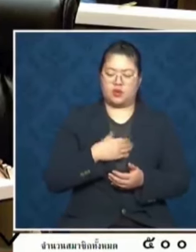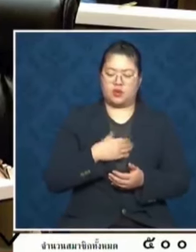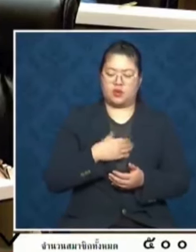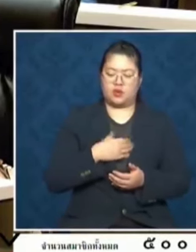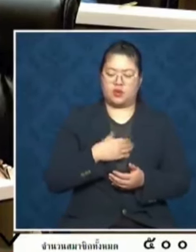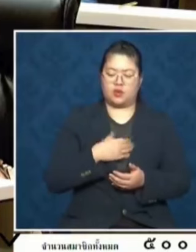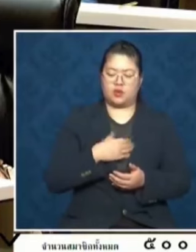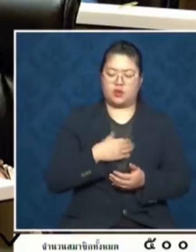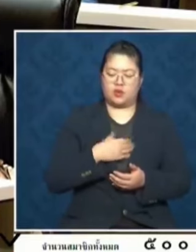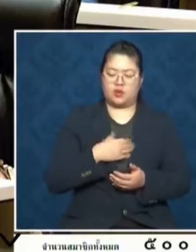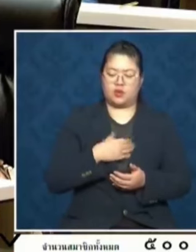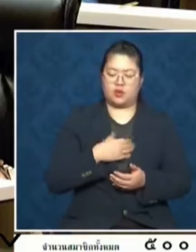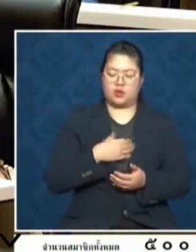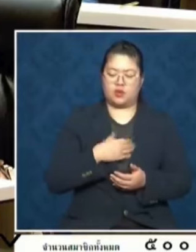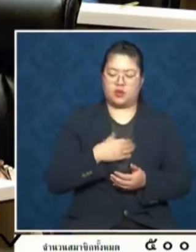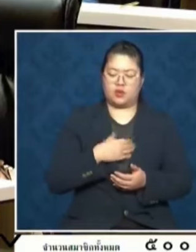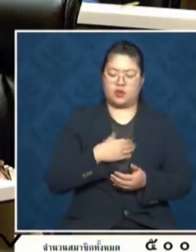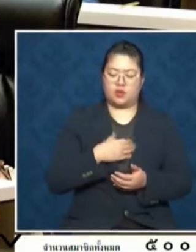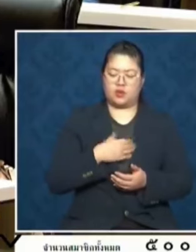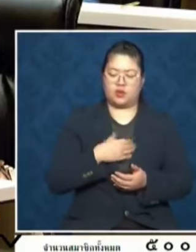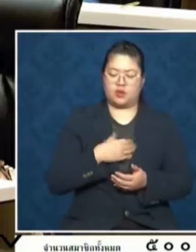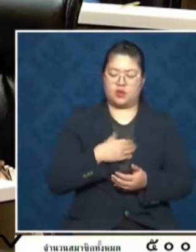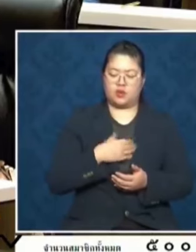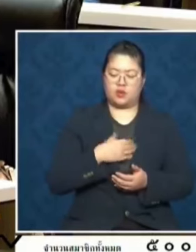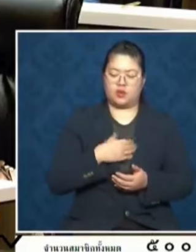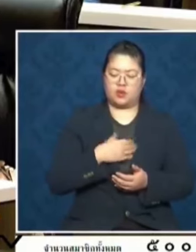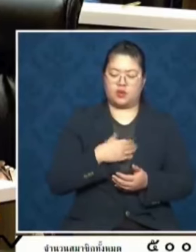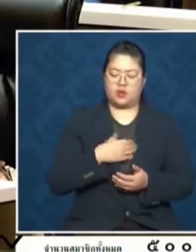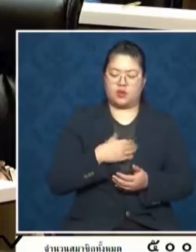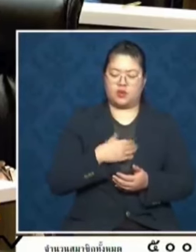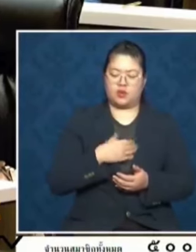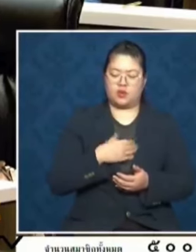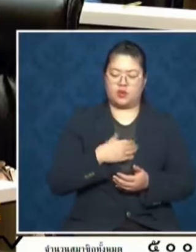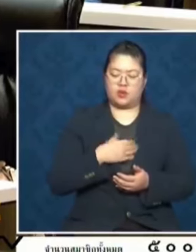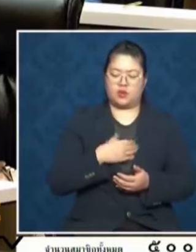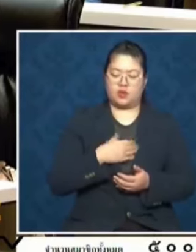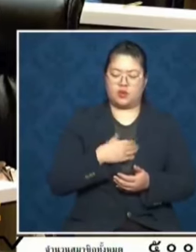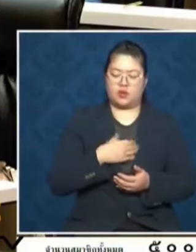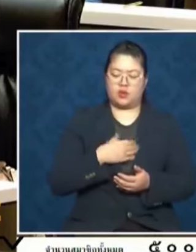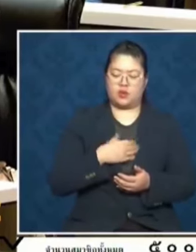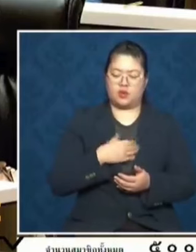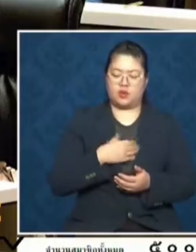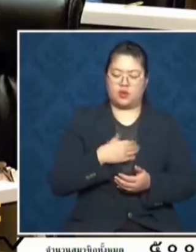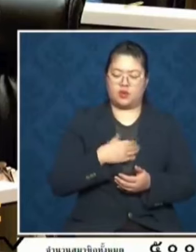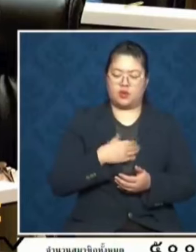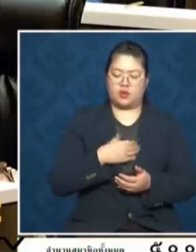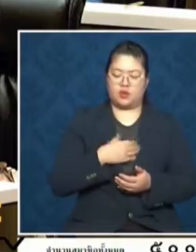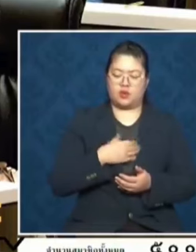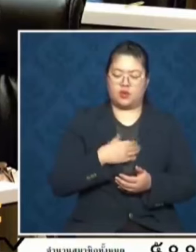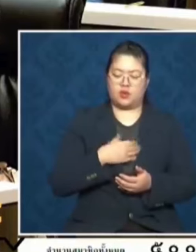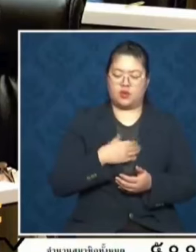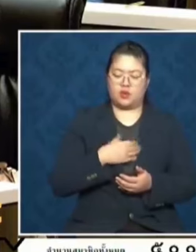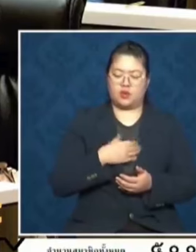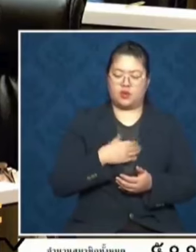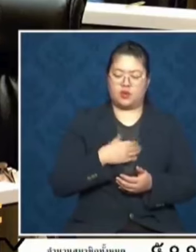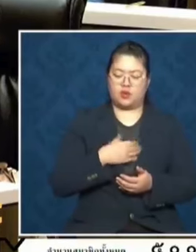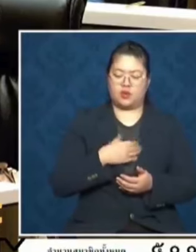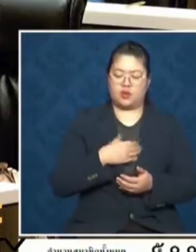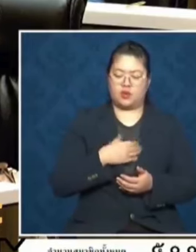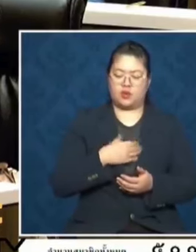ตินี้แต่งามไส้ไม่แพ้กันปัญหาแรกครับถ้าอ่านในรายงานฉบับนี้ระบุเอาไว้ว่